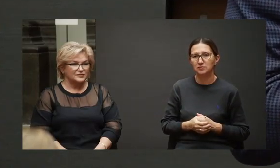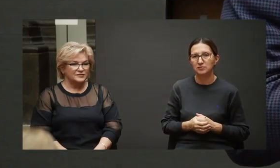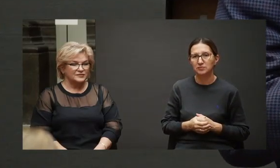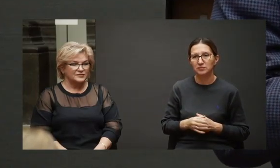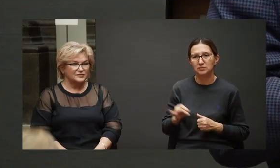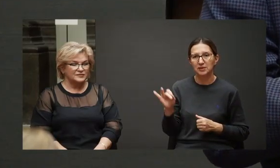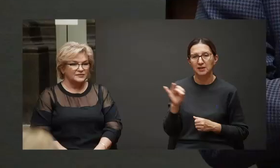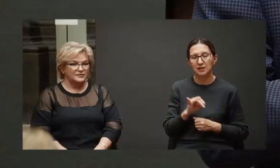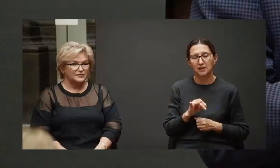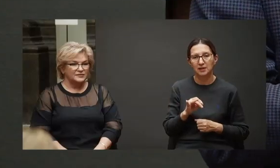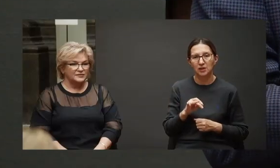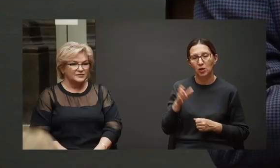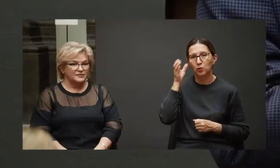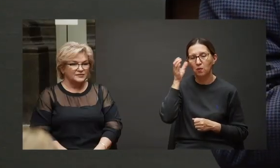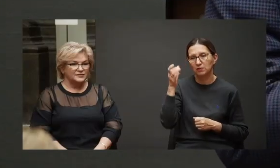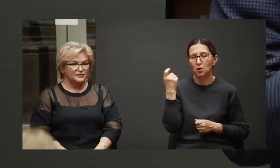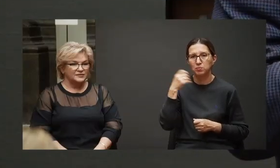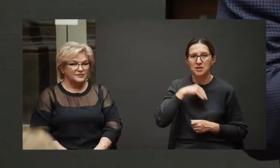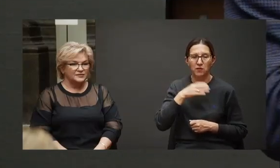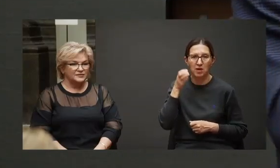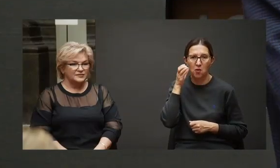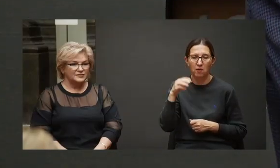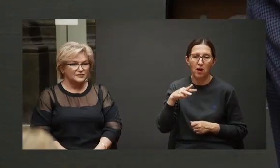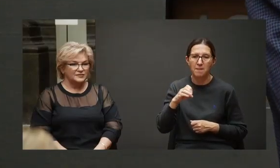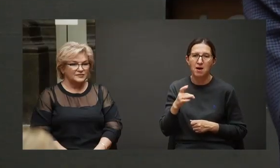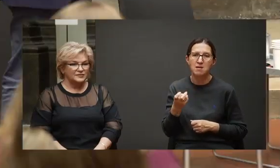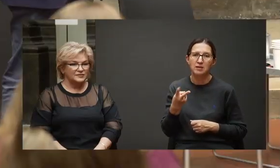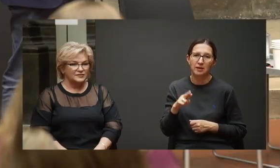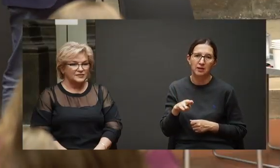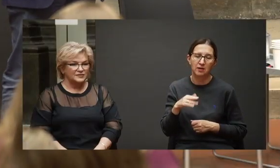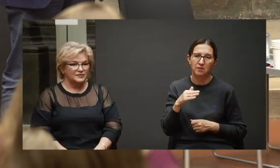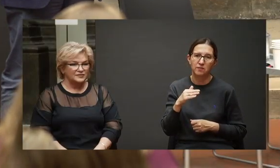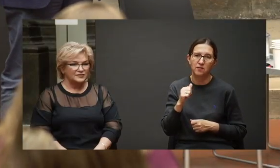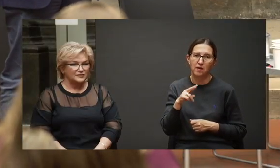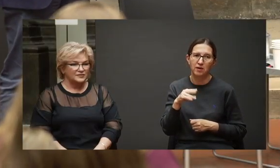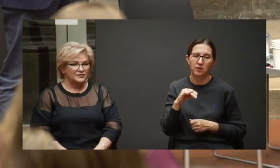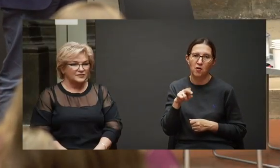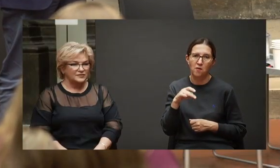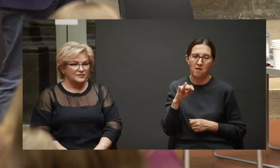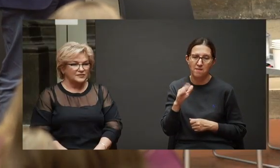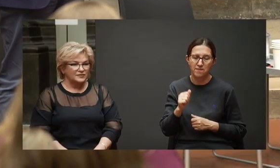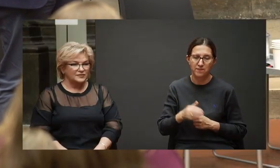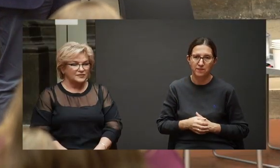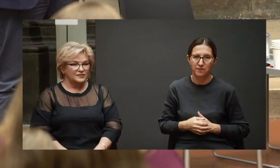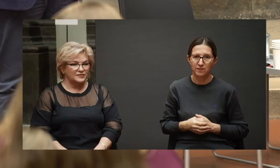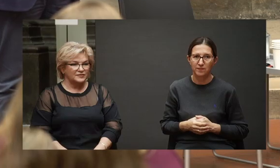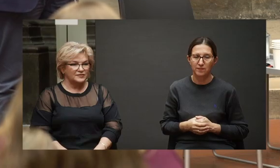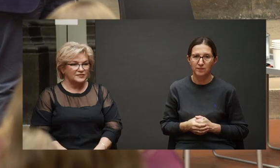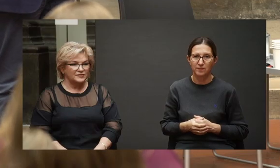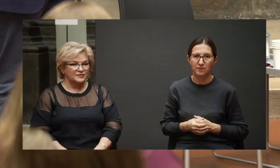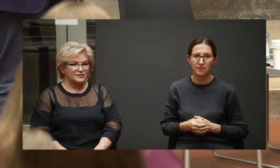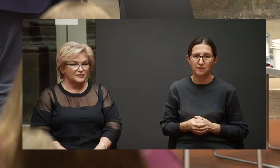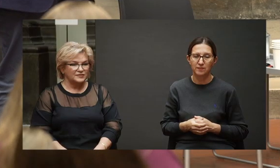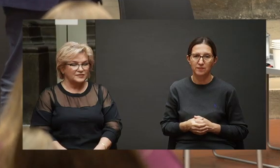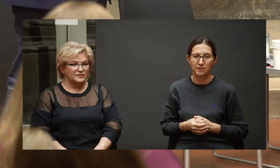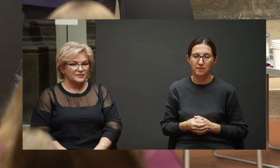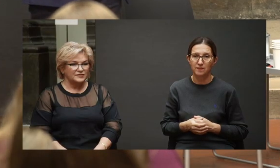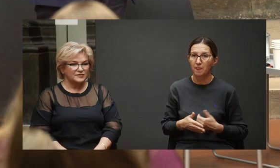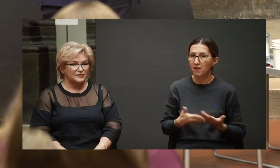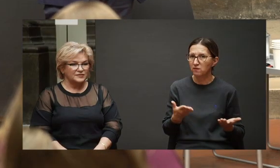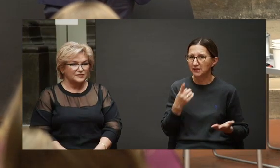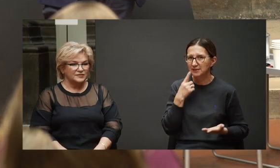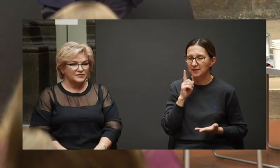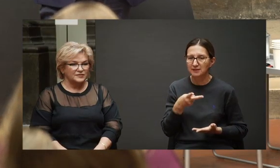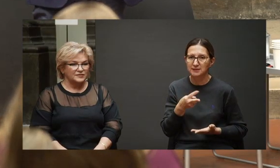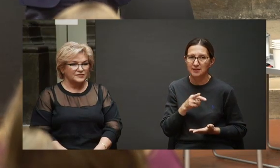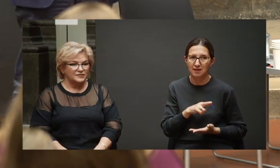И доктор психологических наук Мария Фолькман. Спасибо. Ну, знаете,